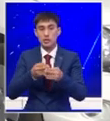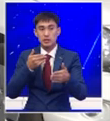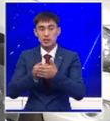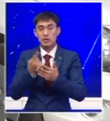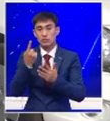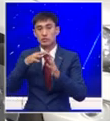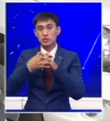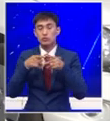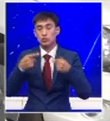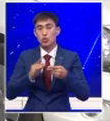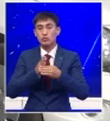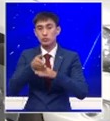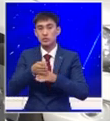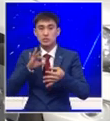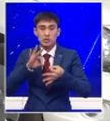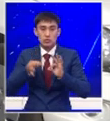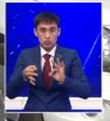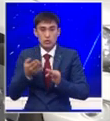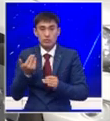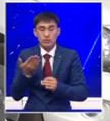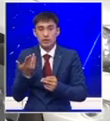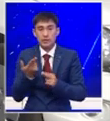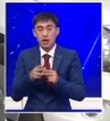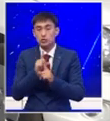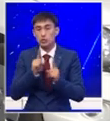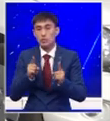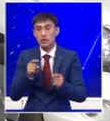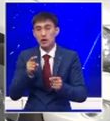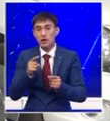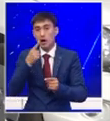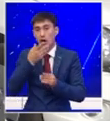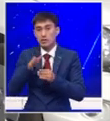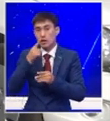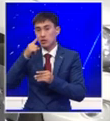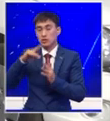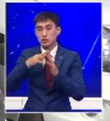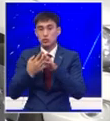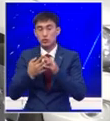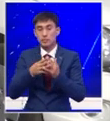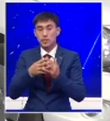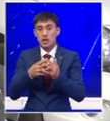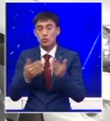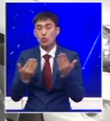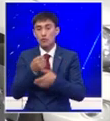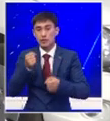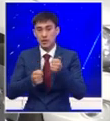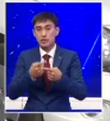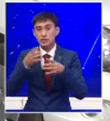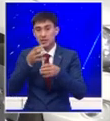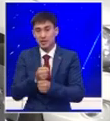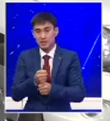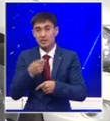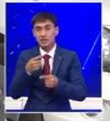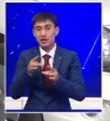одного села в другое иногда бывает очень затруднительно особенно в отдельных сёлах и в межсезонье теперь новая техника немного сократит